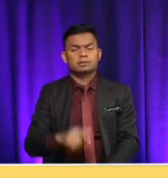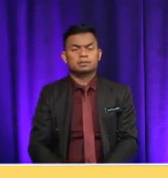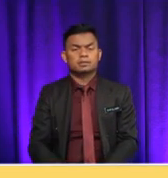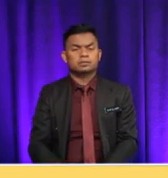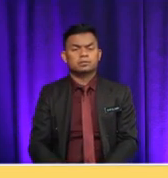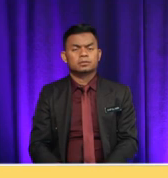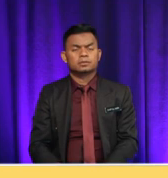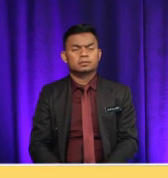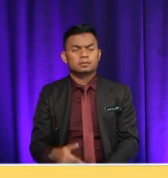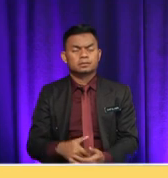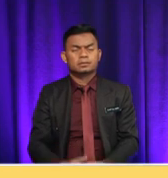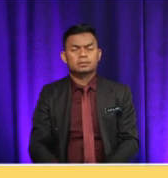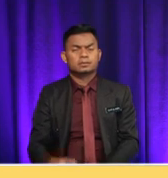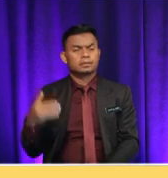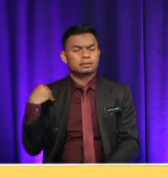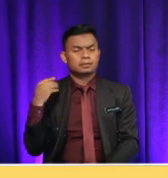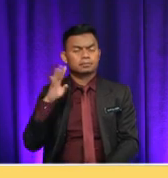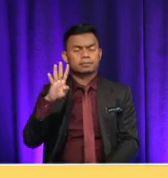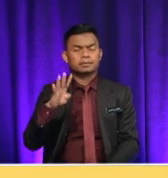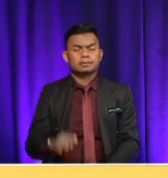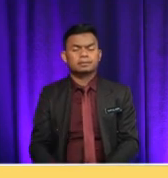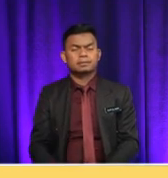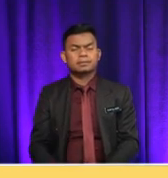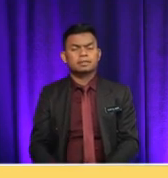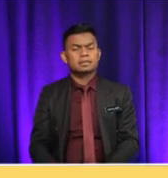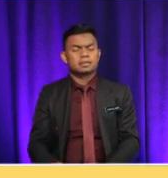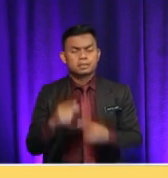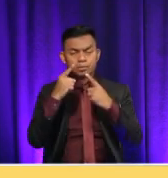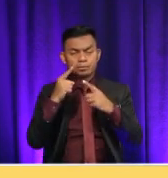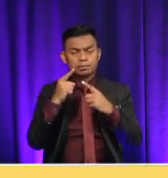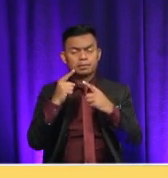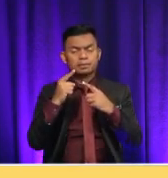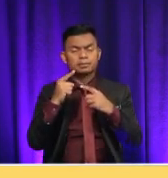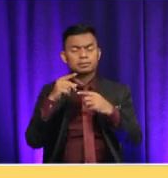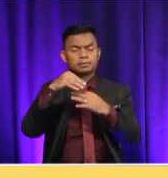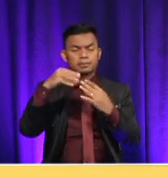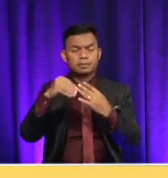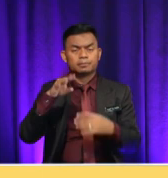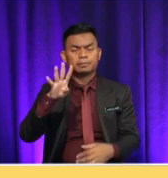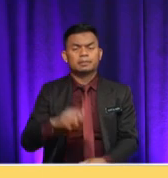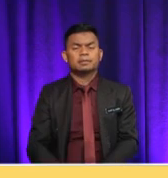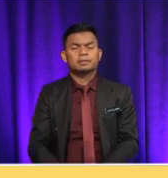tengok dalam ini dia bagi empat jawaban pun pilih 4 makna semua jawaban pakai